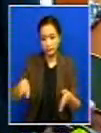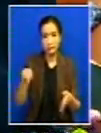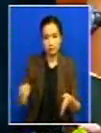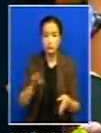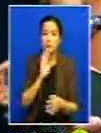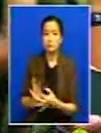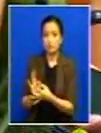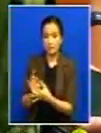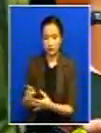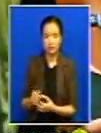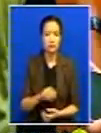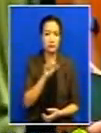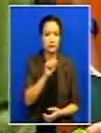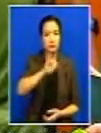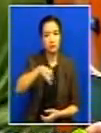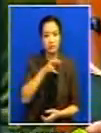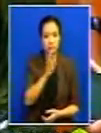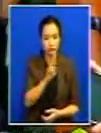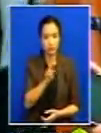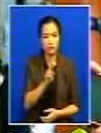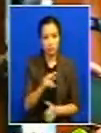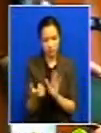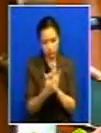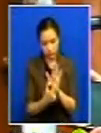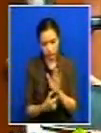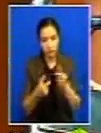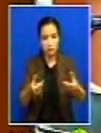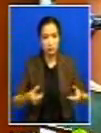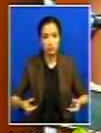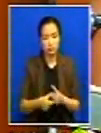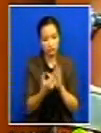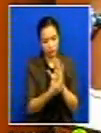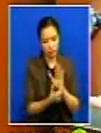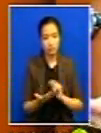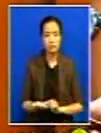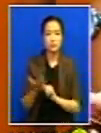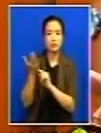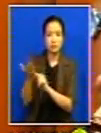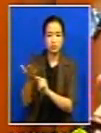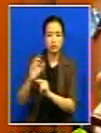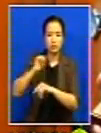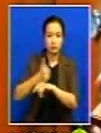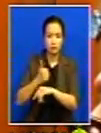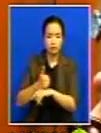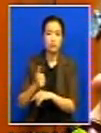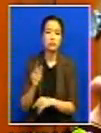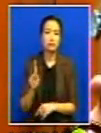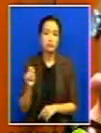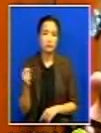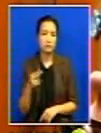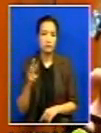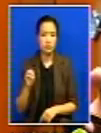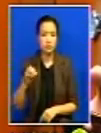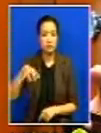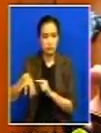ข้อเสนอที่ทางสจล.จะบรรจุลงไปในการรายงานนะคะก็คือว่าอาจจะเสนอให้ทางผู้ว่าจ้างหรือกทม.เองเนี่ยได้มี